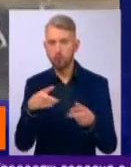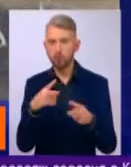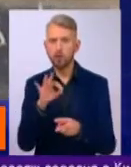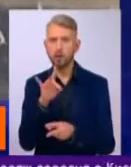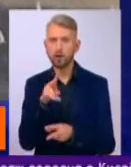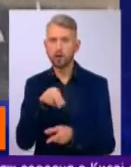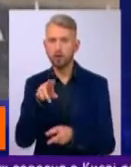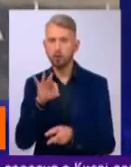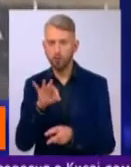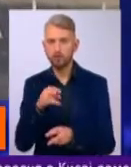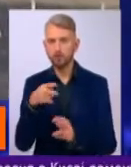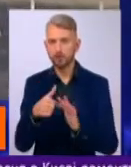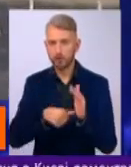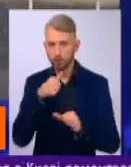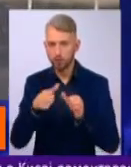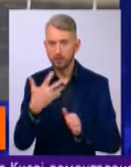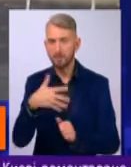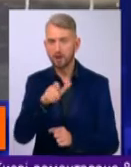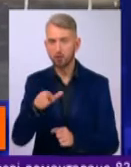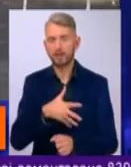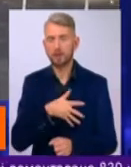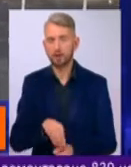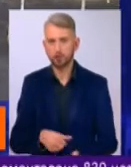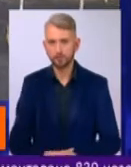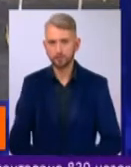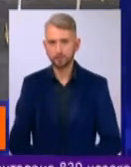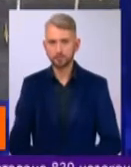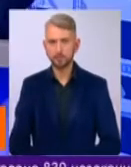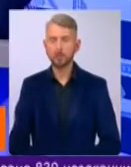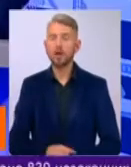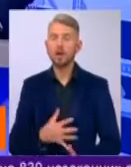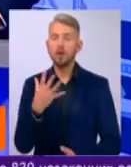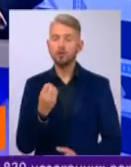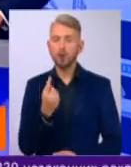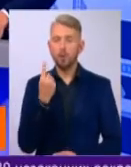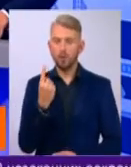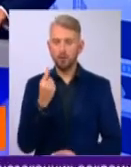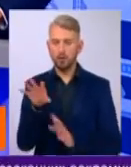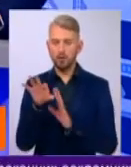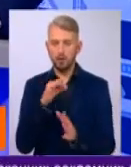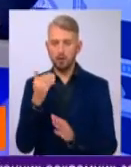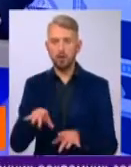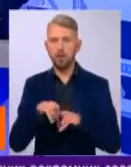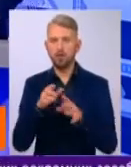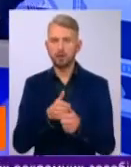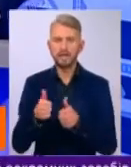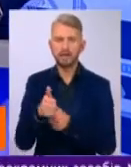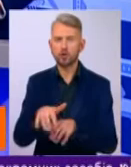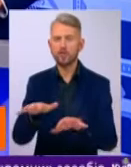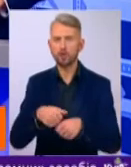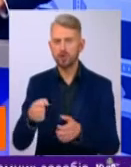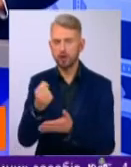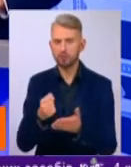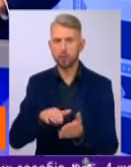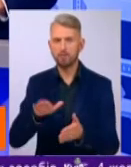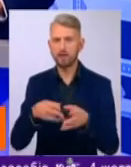червні 2016-го. 50 людей загинуло. Ну і ще одна цитата. Австралія – лідер із вилучення зброї